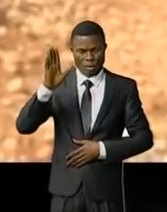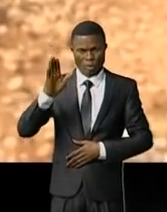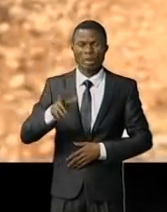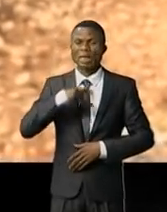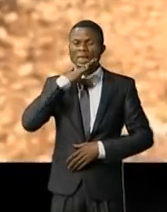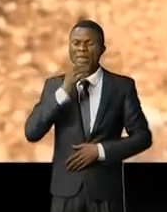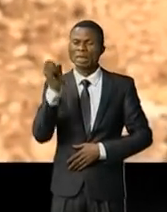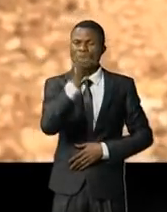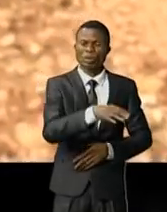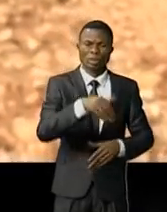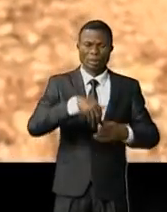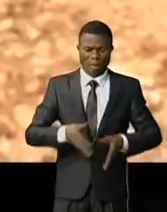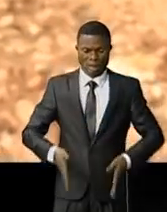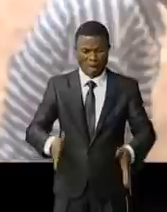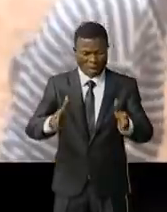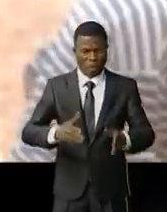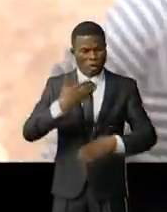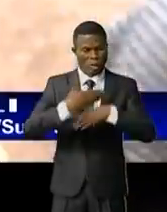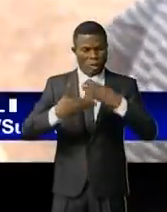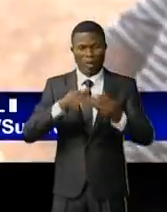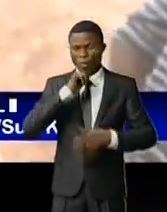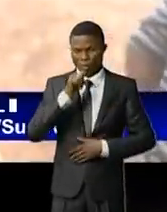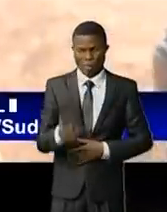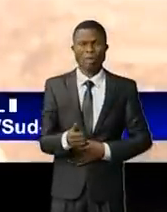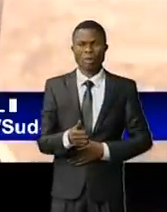les immondices dans la canalisation. On va mettre